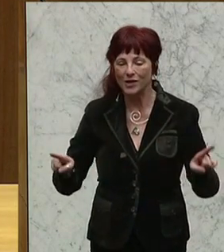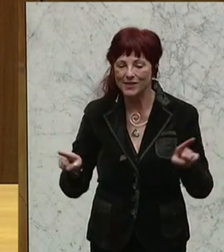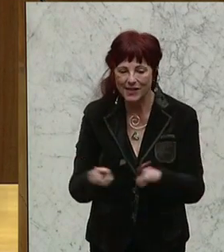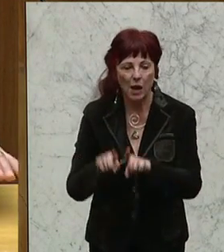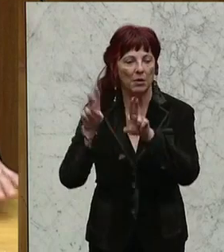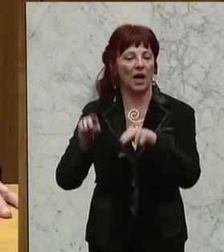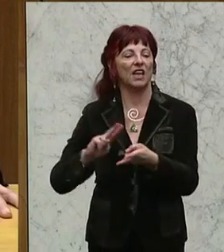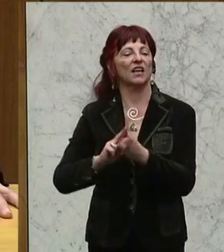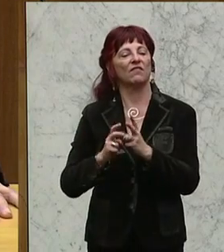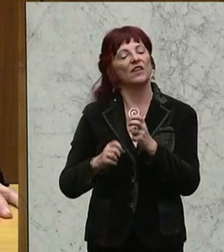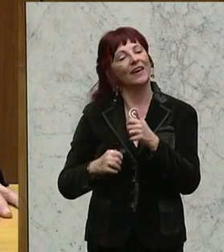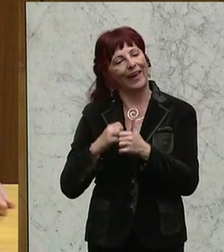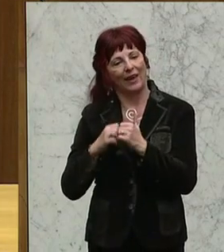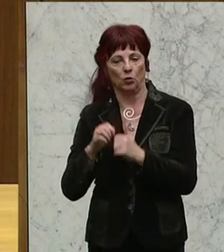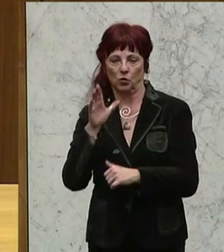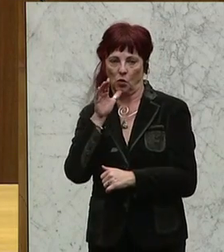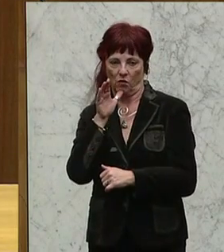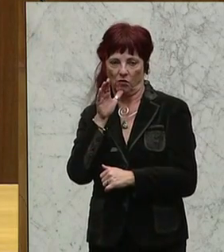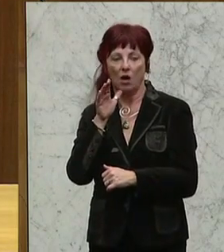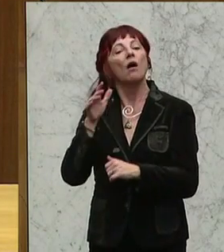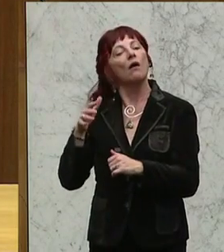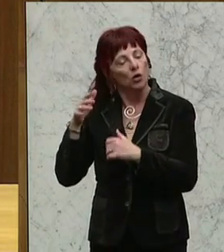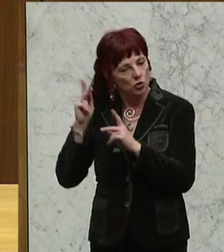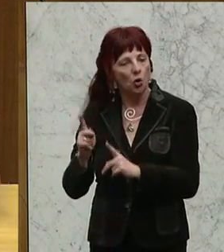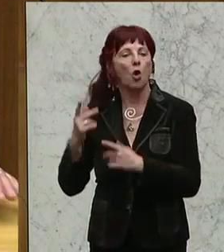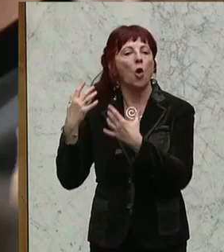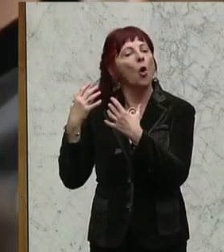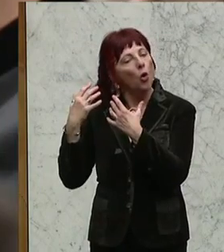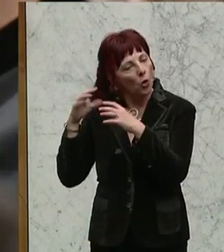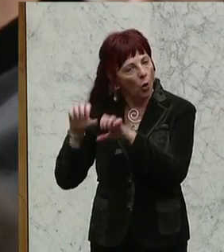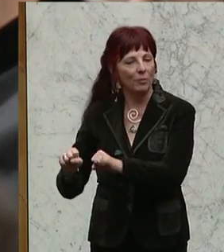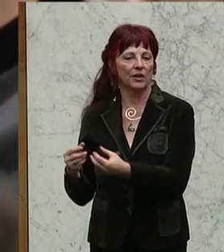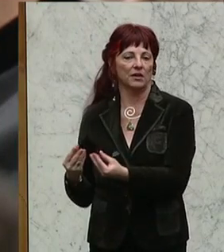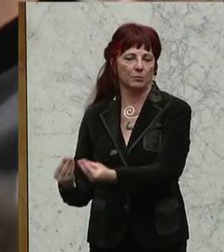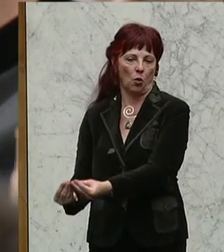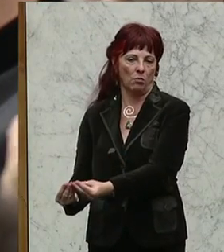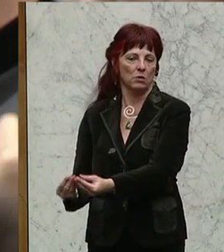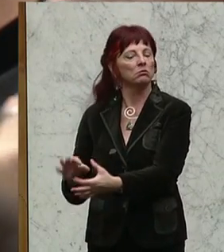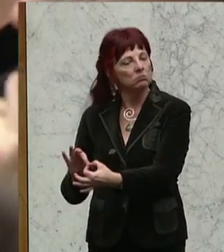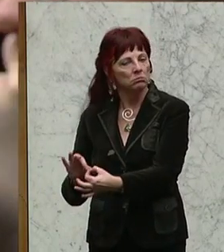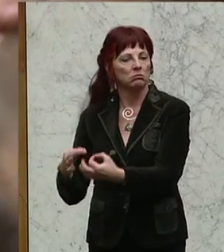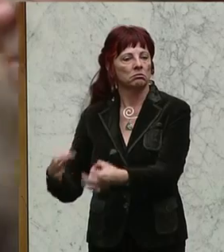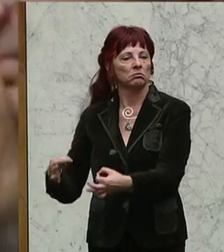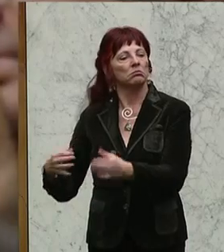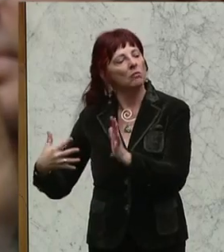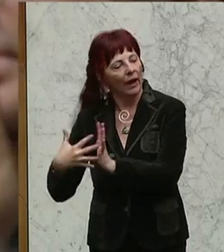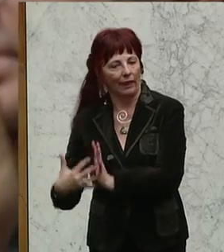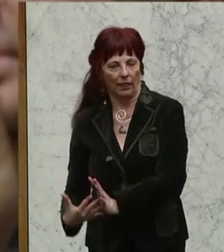Rechnungshof diese kontrollkompetenz erhält das wäre ein sehr einfaches